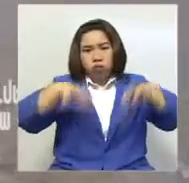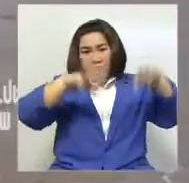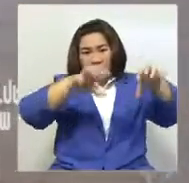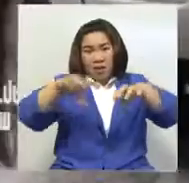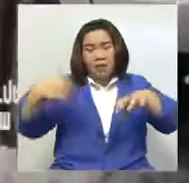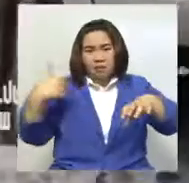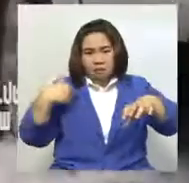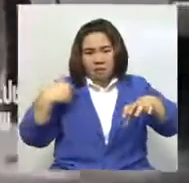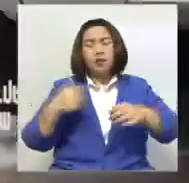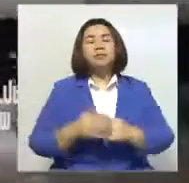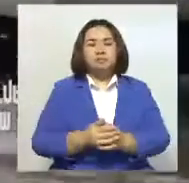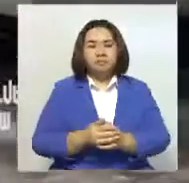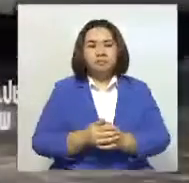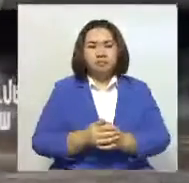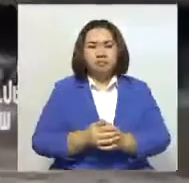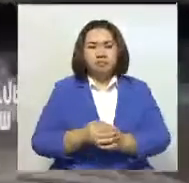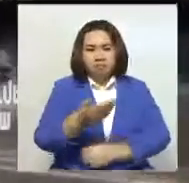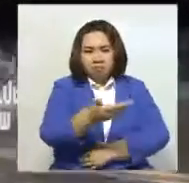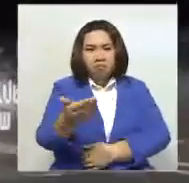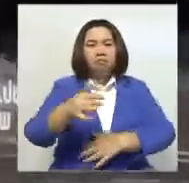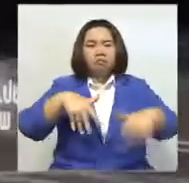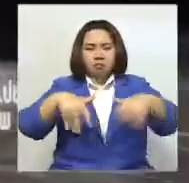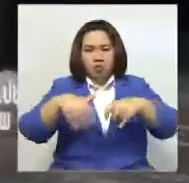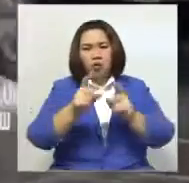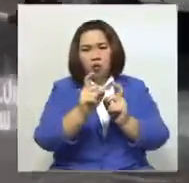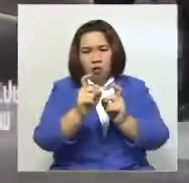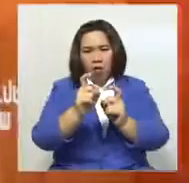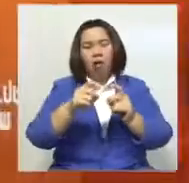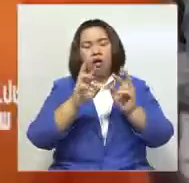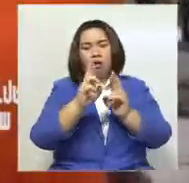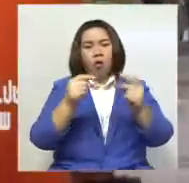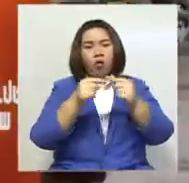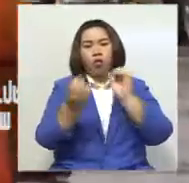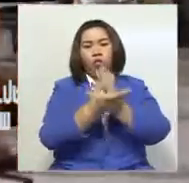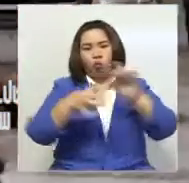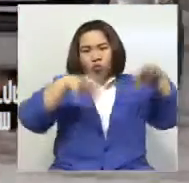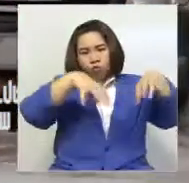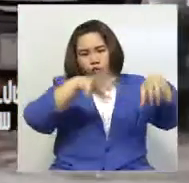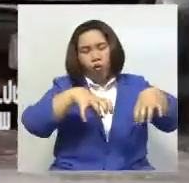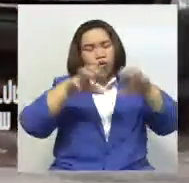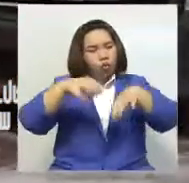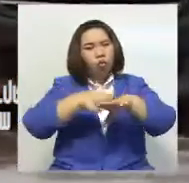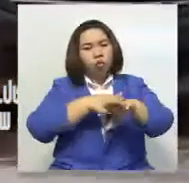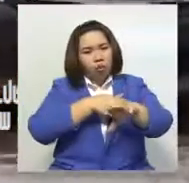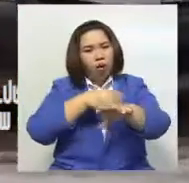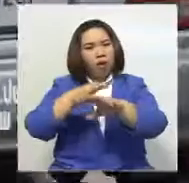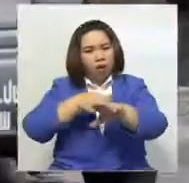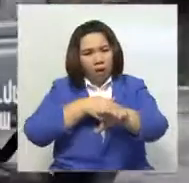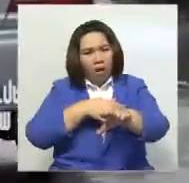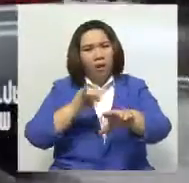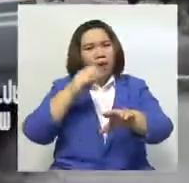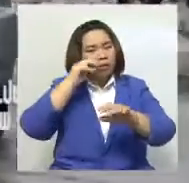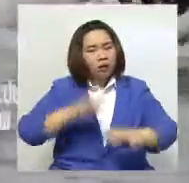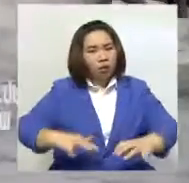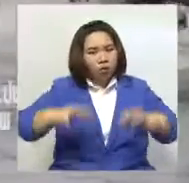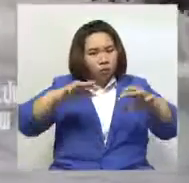ถึงหนักมากบางแห่งประชาชนต้องระมัดระวังอันตรายแล้วก็ผลกระทบจากฝนตกและฝนตกสะสมนะคะที่อาจจะทำให้เกิดน้ำท่ว